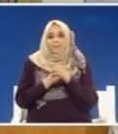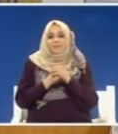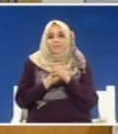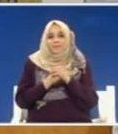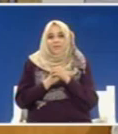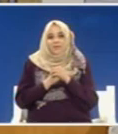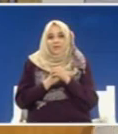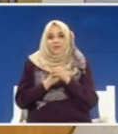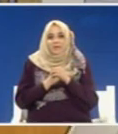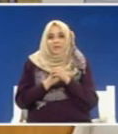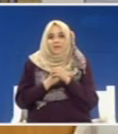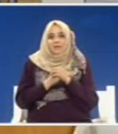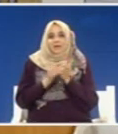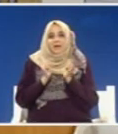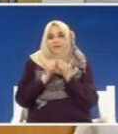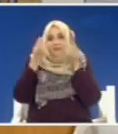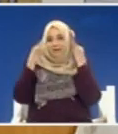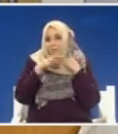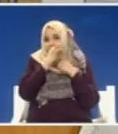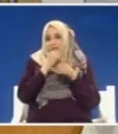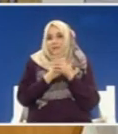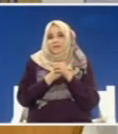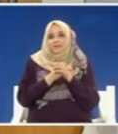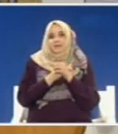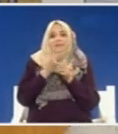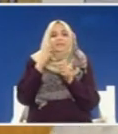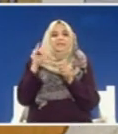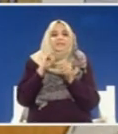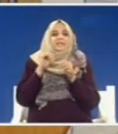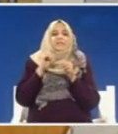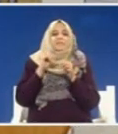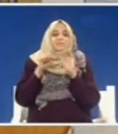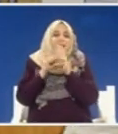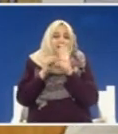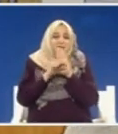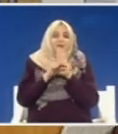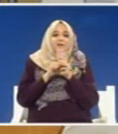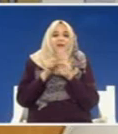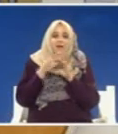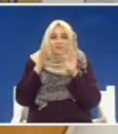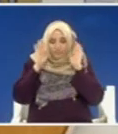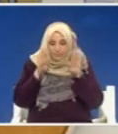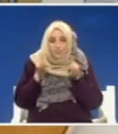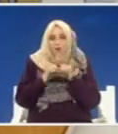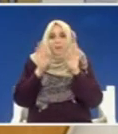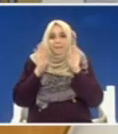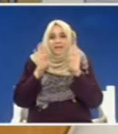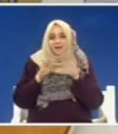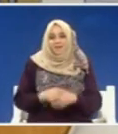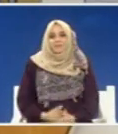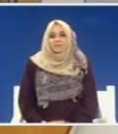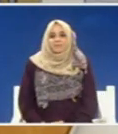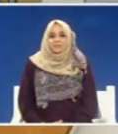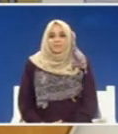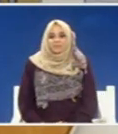بالتأدب مع الله تعالى بلبس الخمار. أيوة. فإذا صادفتها الآية سجدت بالخمار. الله. كما تفعله في الصلاة. الله يبارك